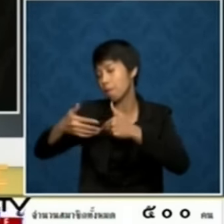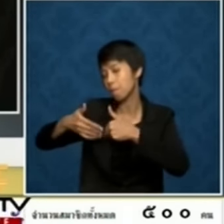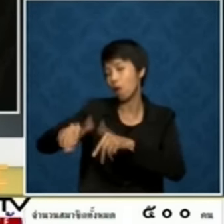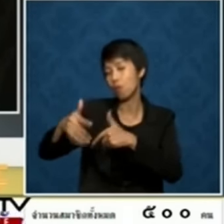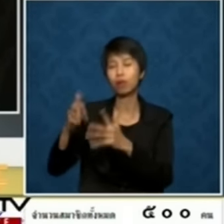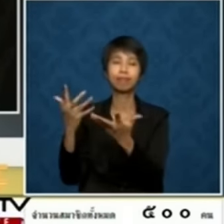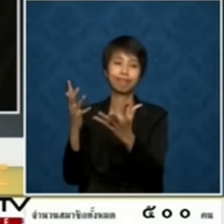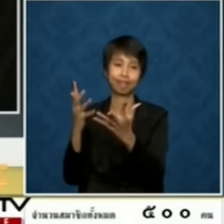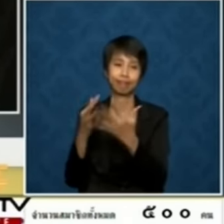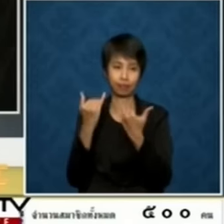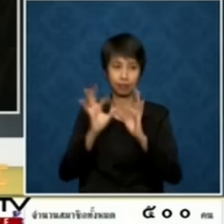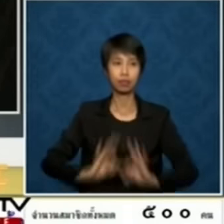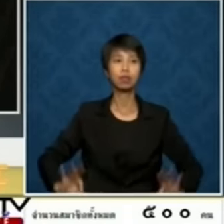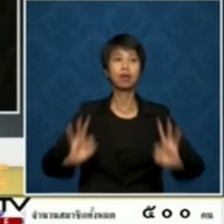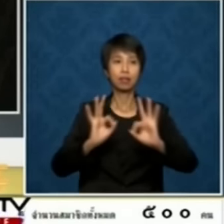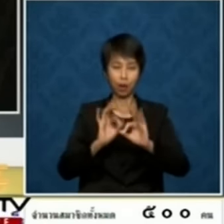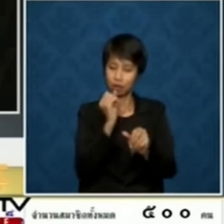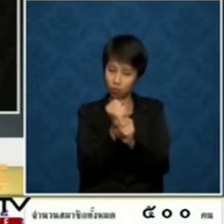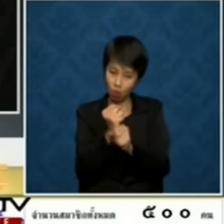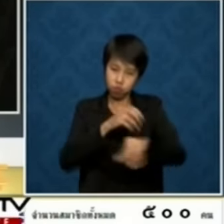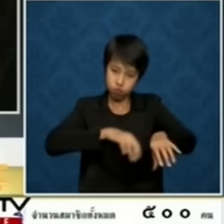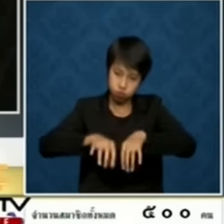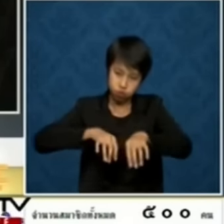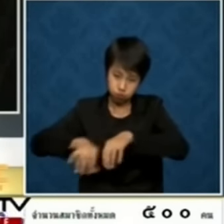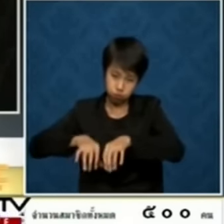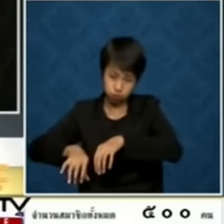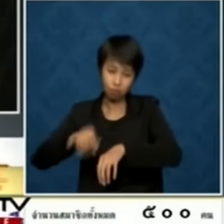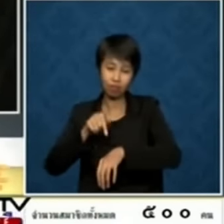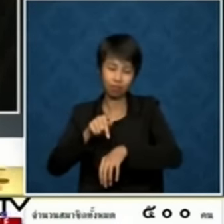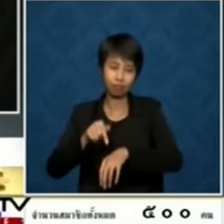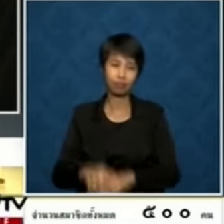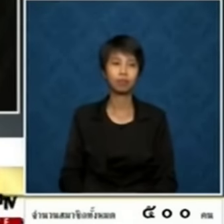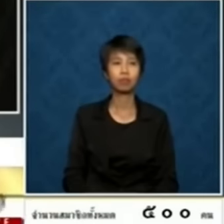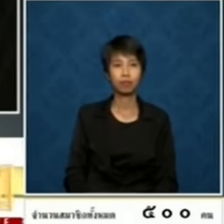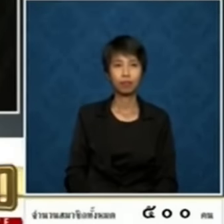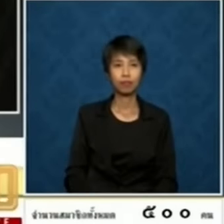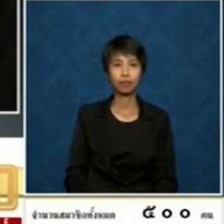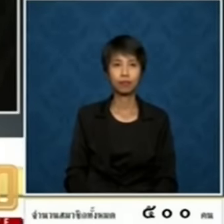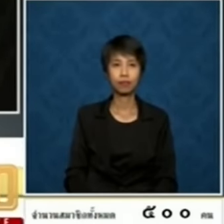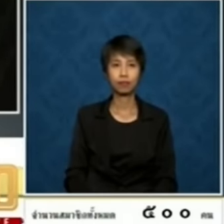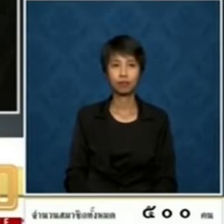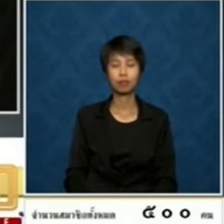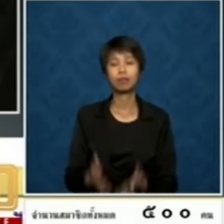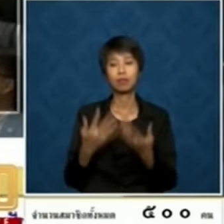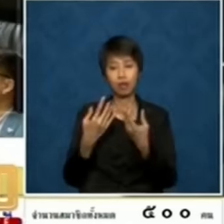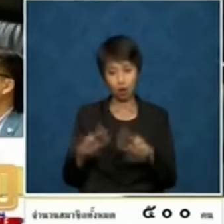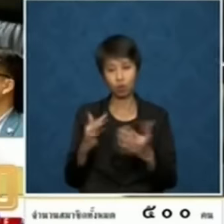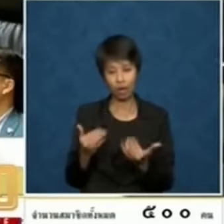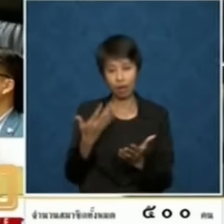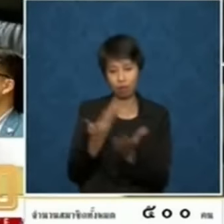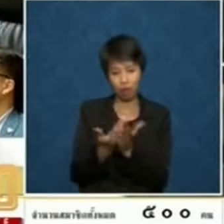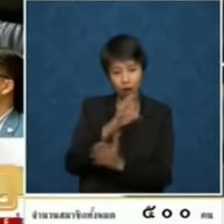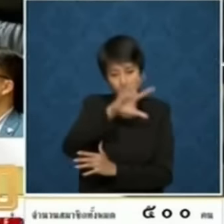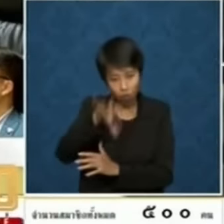มากมายเป็นปัญหาเรื้อรังข้ามชาติที่ยังแก้ไม่หายนอกจากนี้ปี 2563มีสายโทรศัพท์